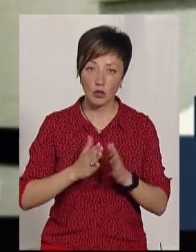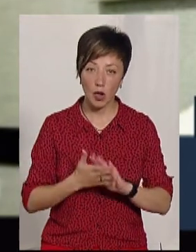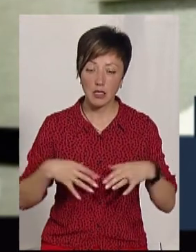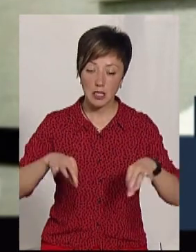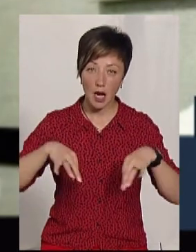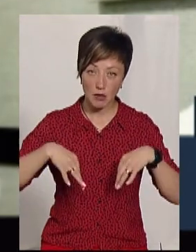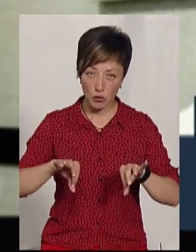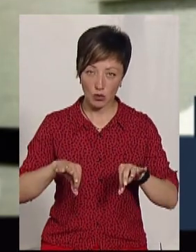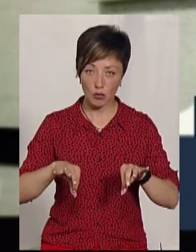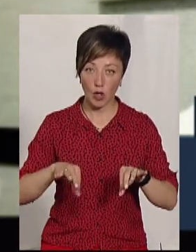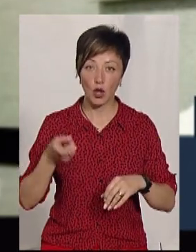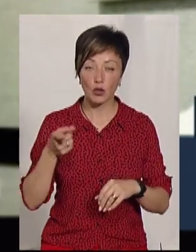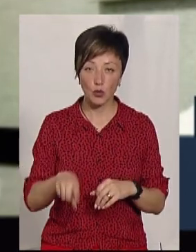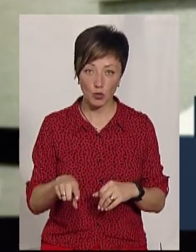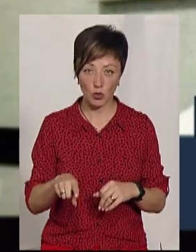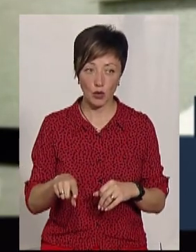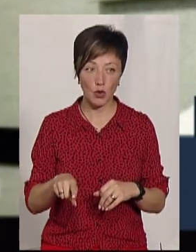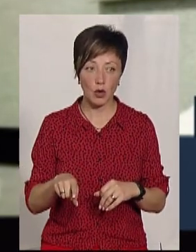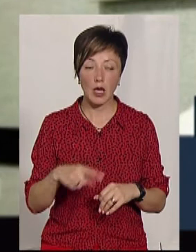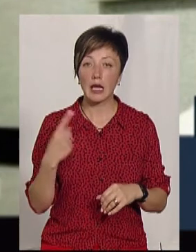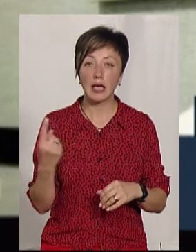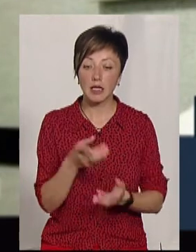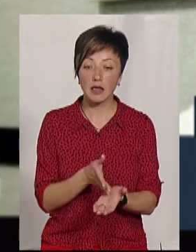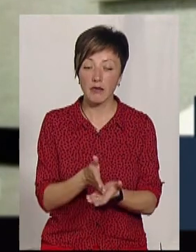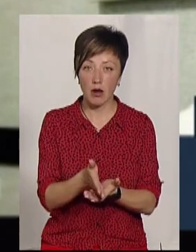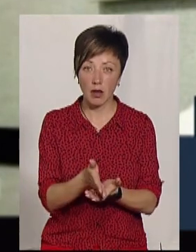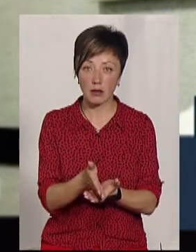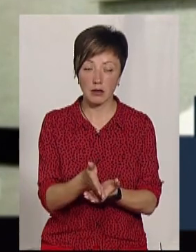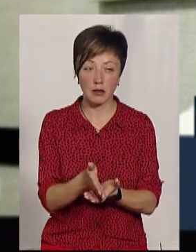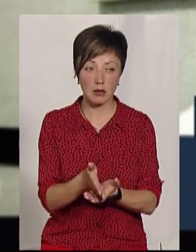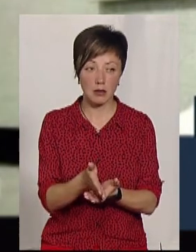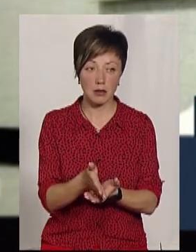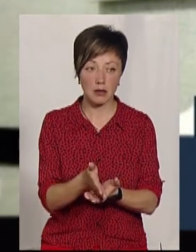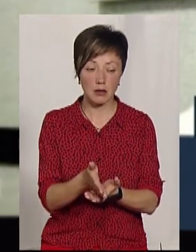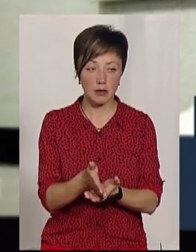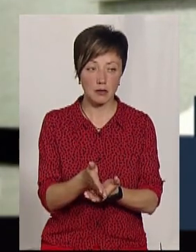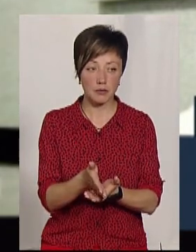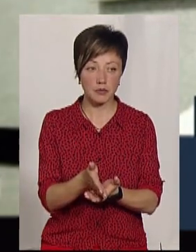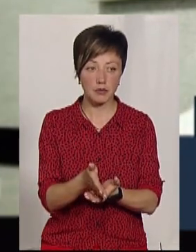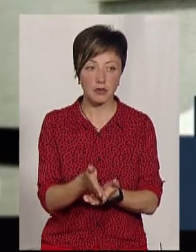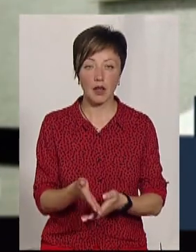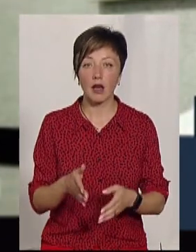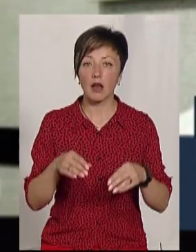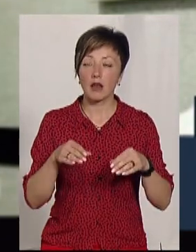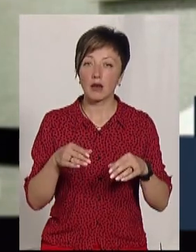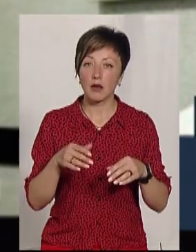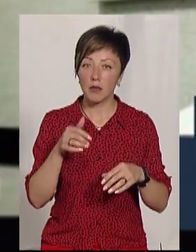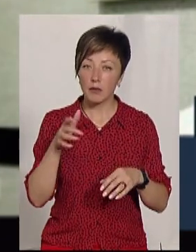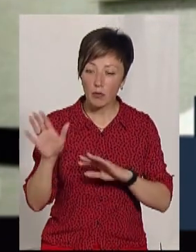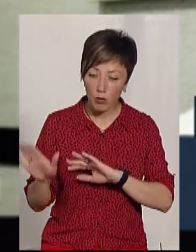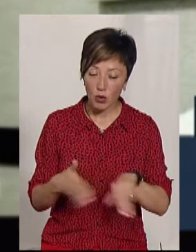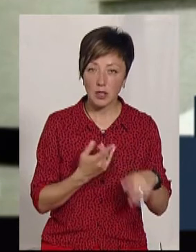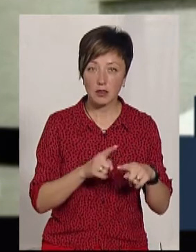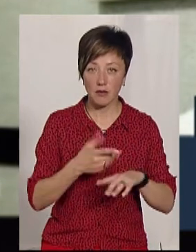ситуація з транспортом, тому єдиний варіант нам пройти цю важку ситуацію –